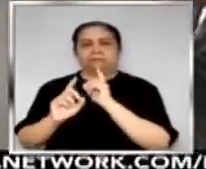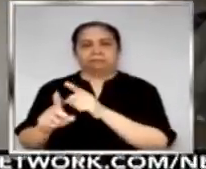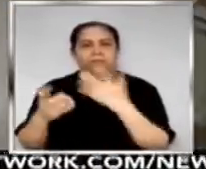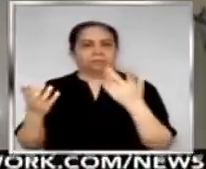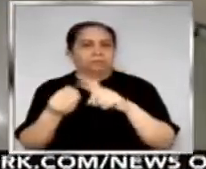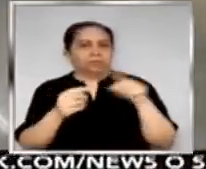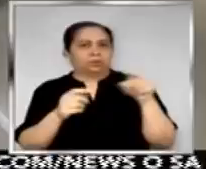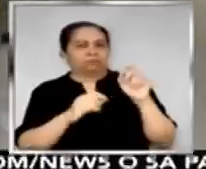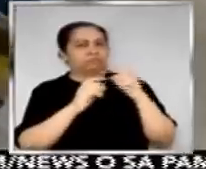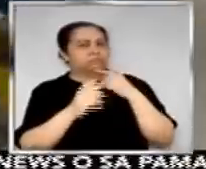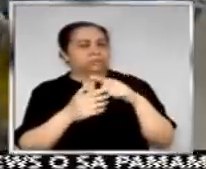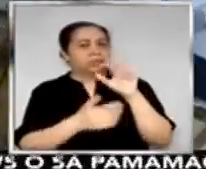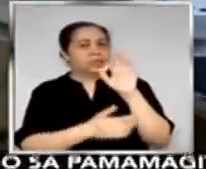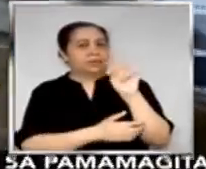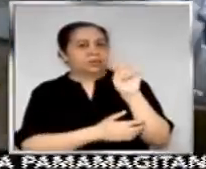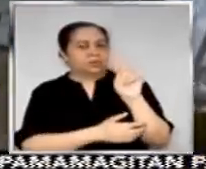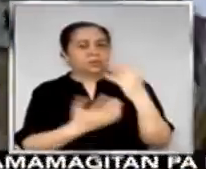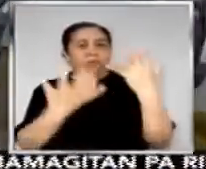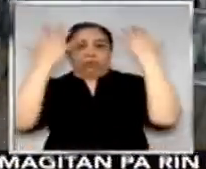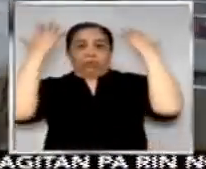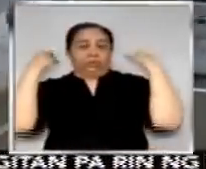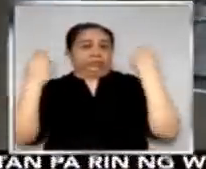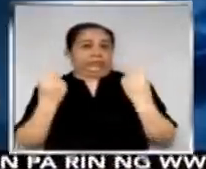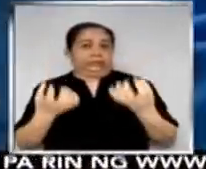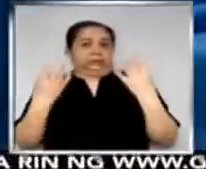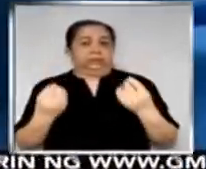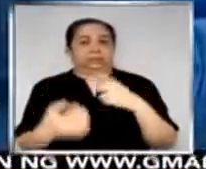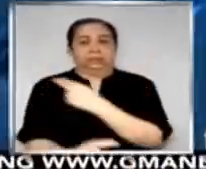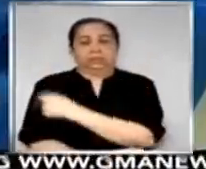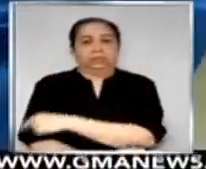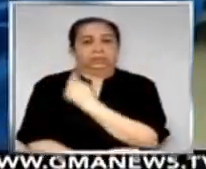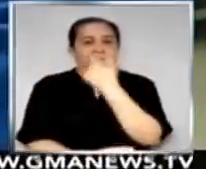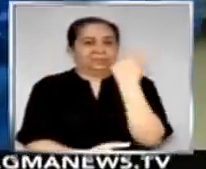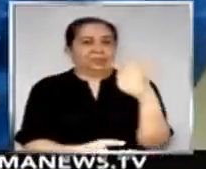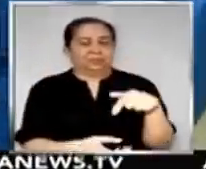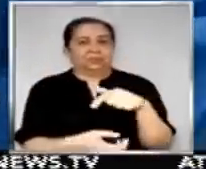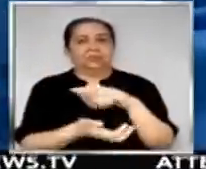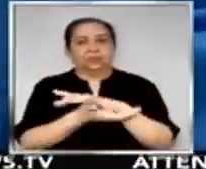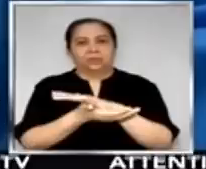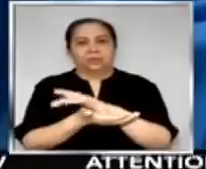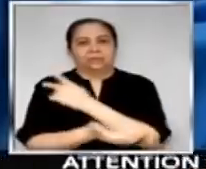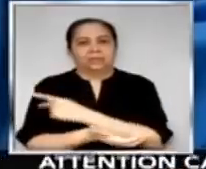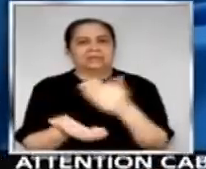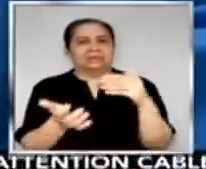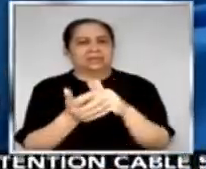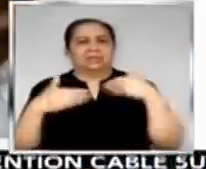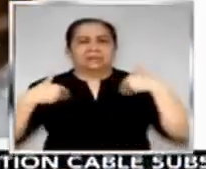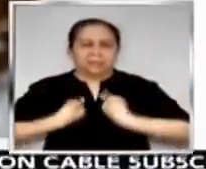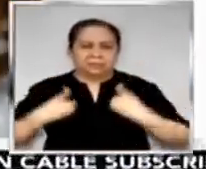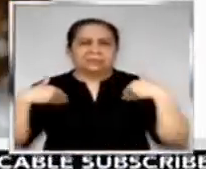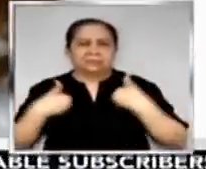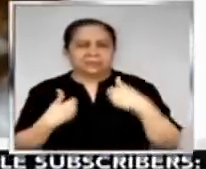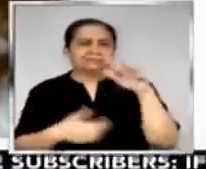FNU, overwhelmed na ang mga ospital dahil sa COVID patients. Kaya nagsisimula na naman daw ulit mapagod ang healthcare workers.